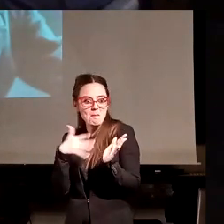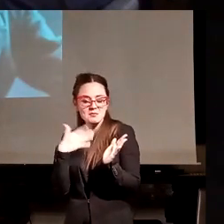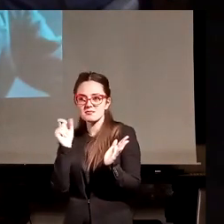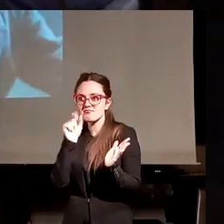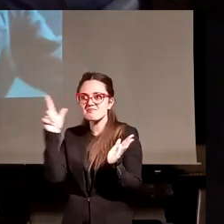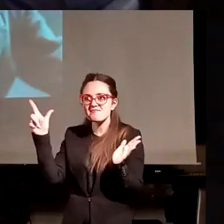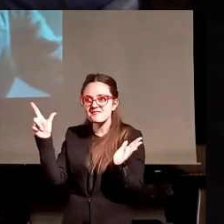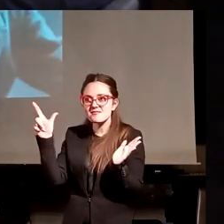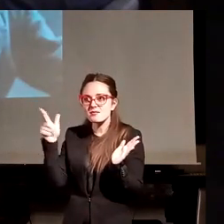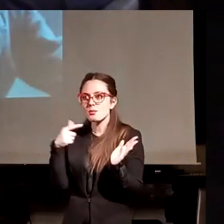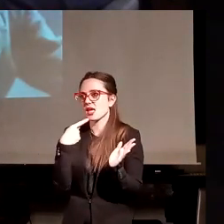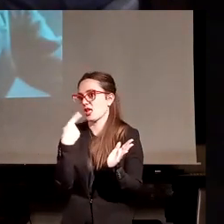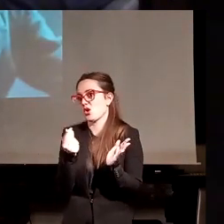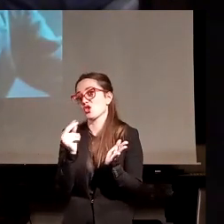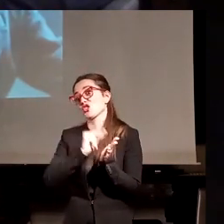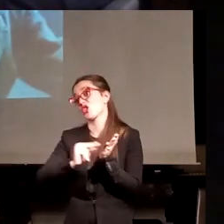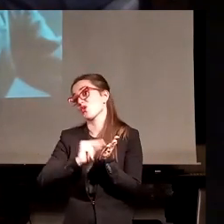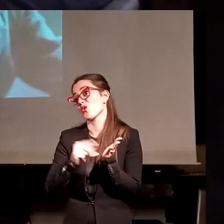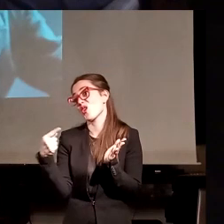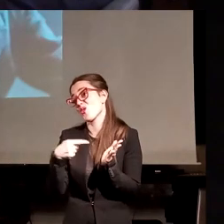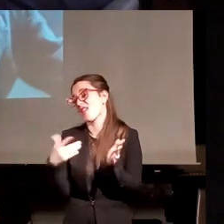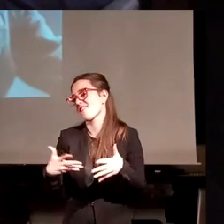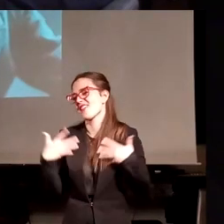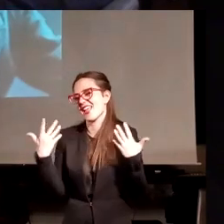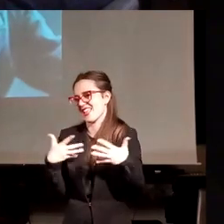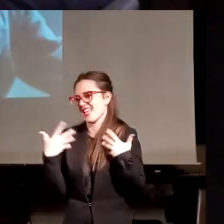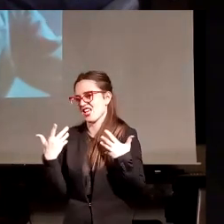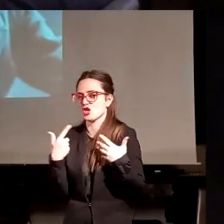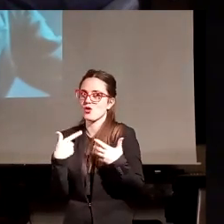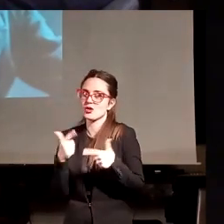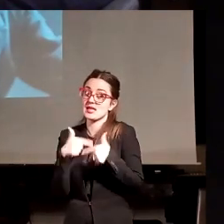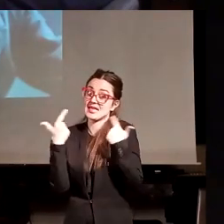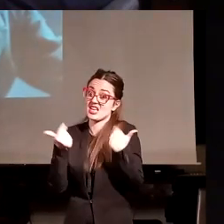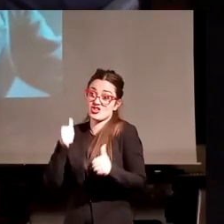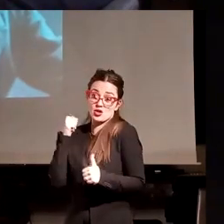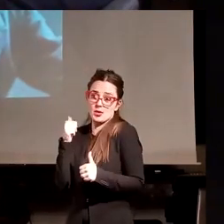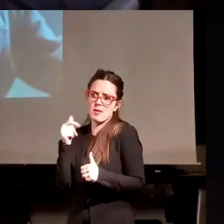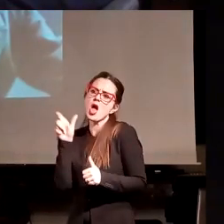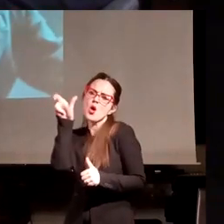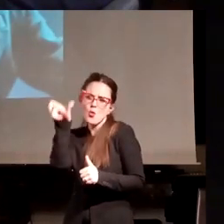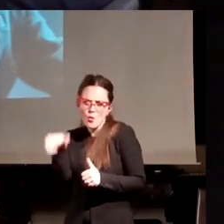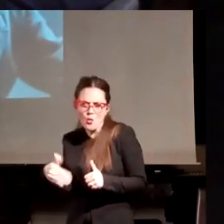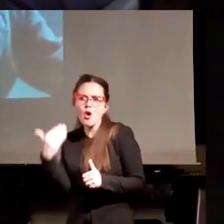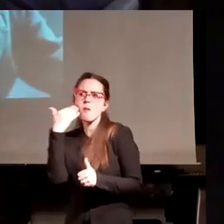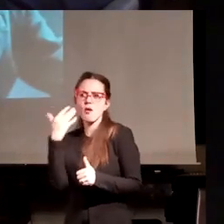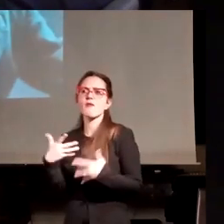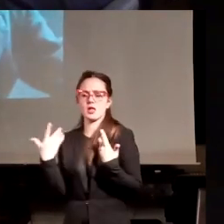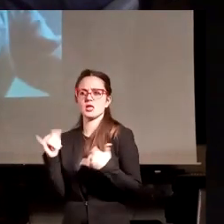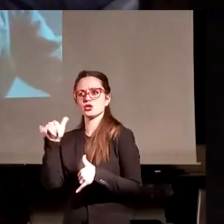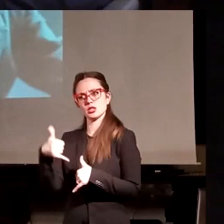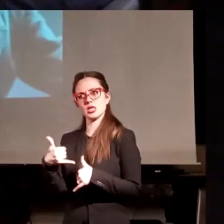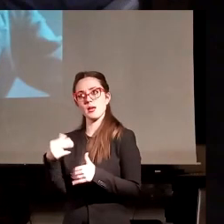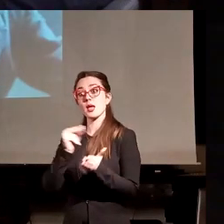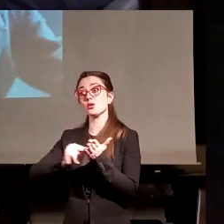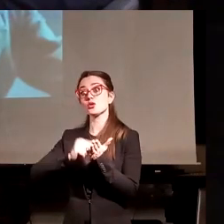paghi uno scrittore felice in un certo senso forse ho esagerato un uomo felice del mio punto di vista ma lo